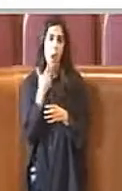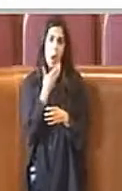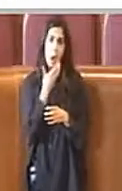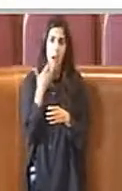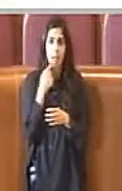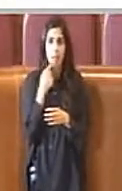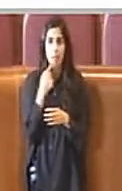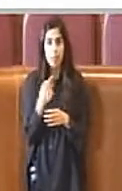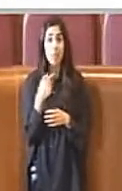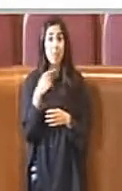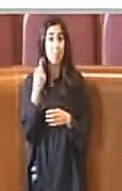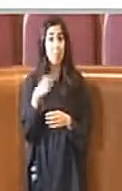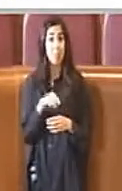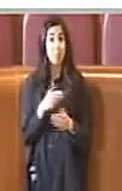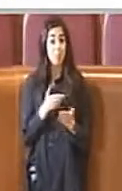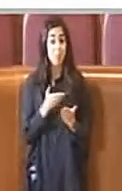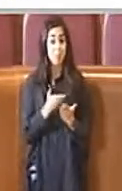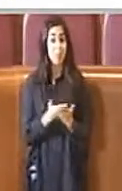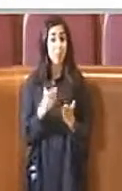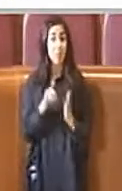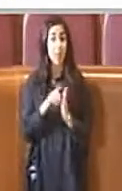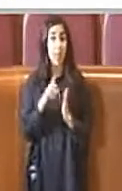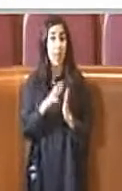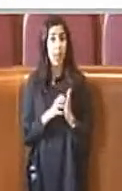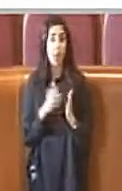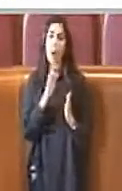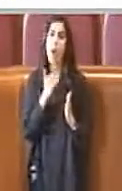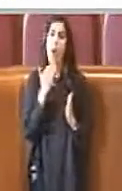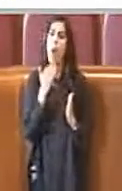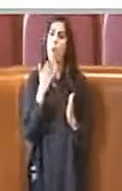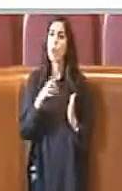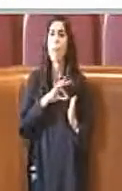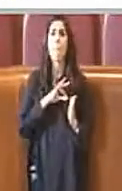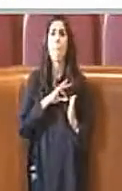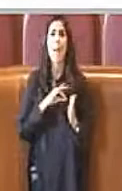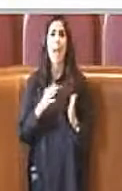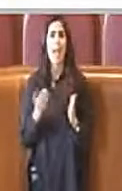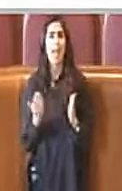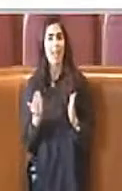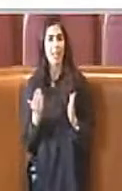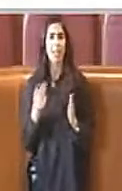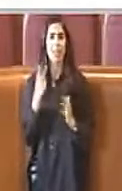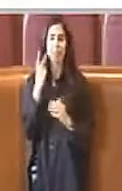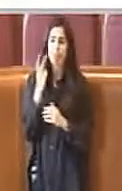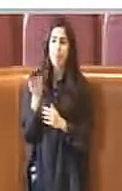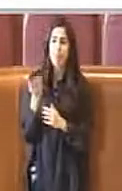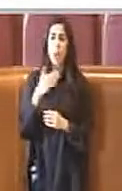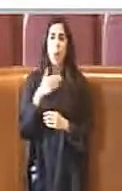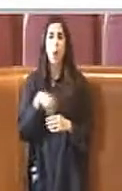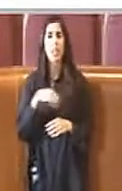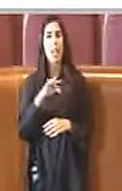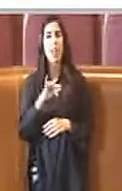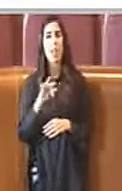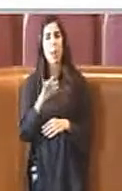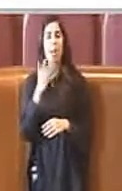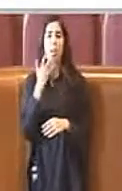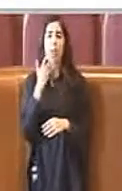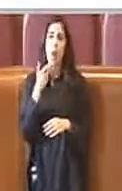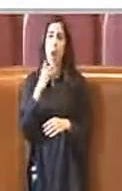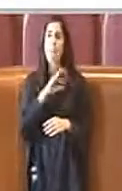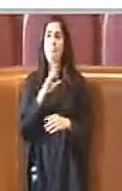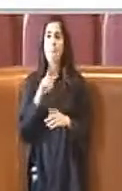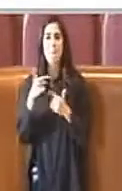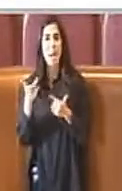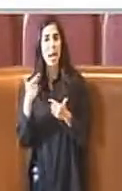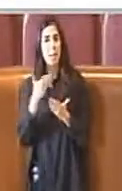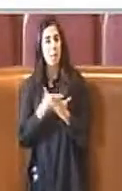i meriti questa iniziativa al controllo di quello che il consigliere giovanni insistere vuole prendere i meriti della della proposta e questo mi